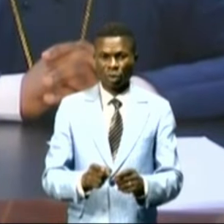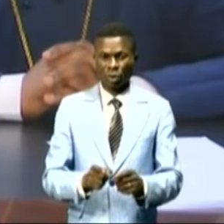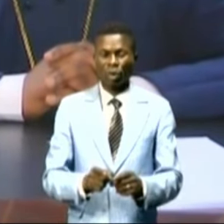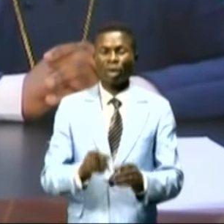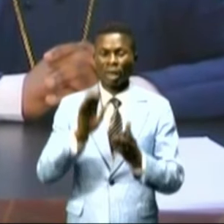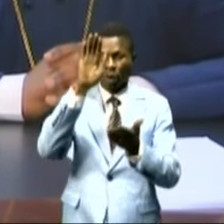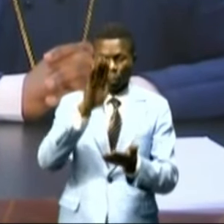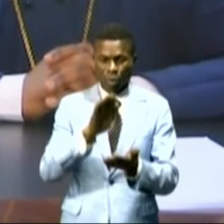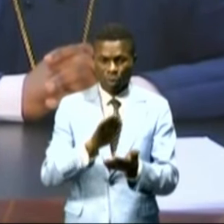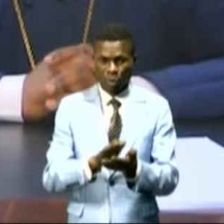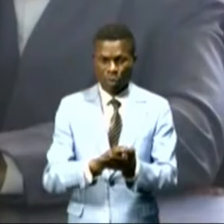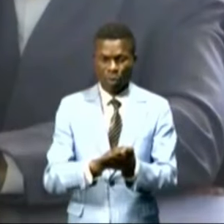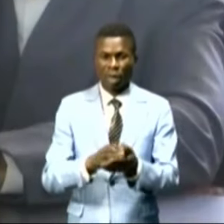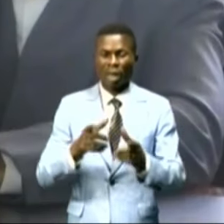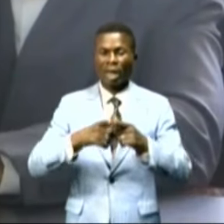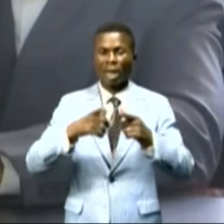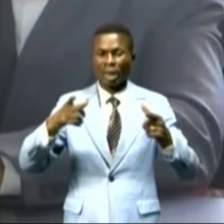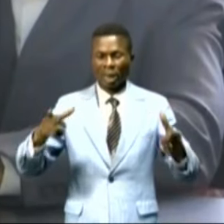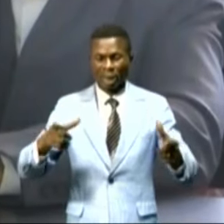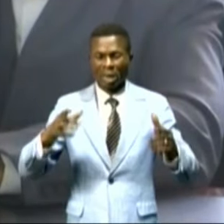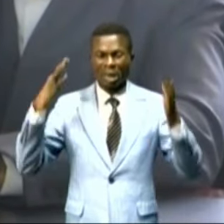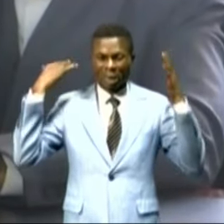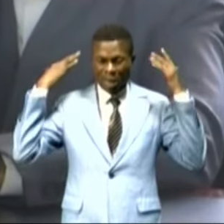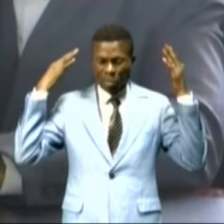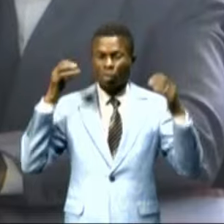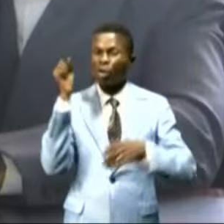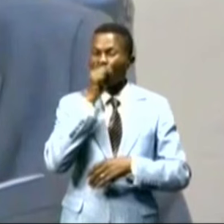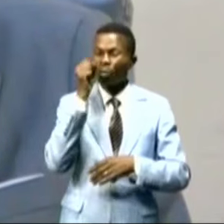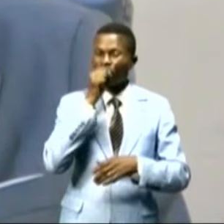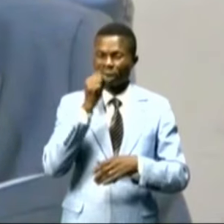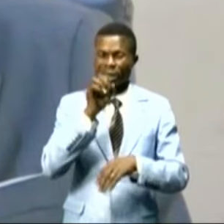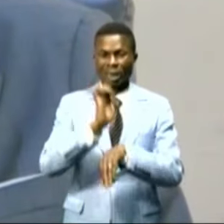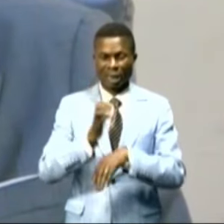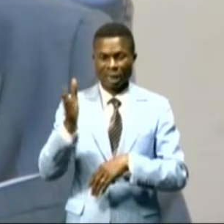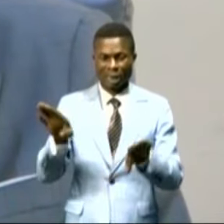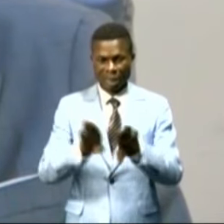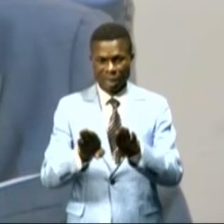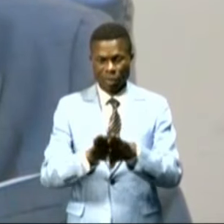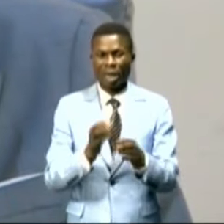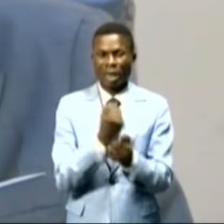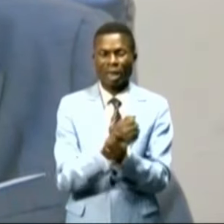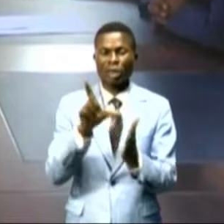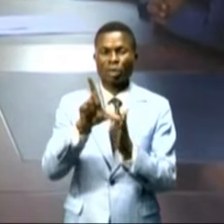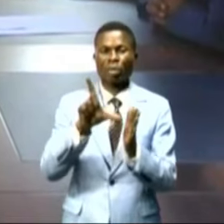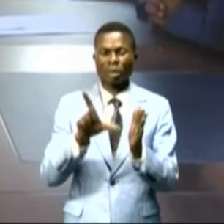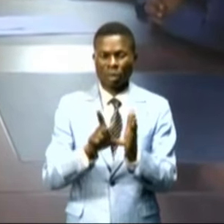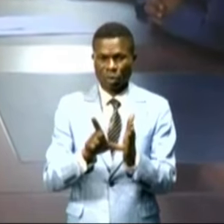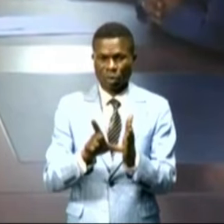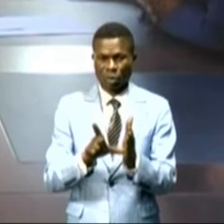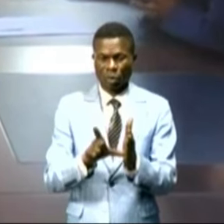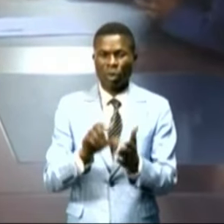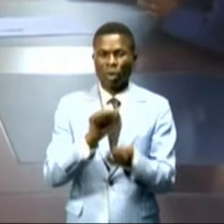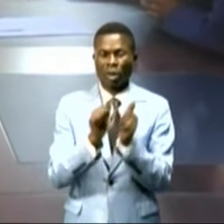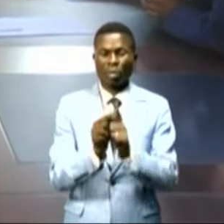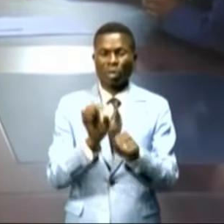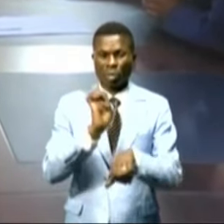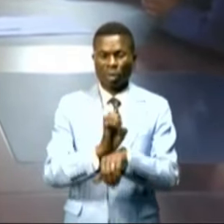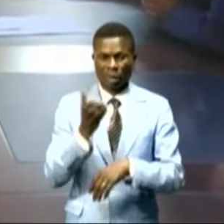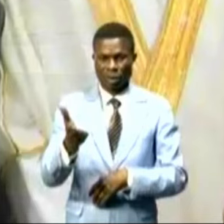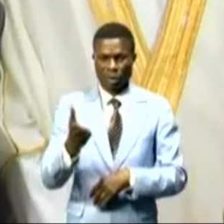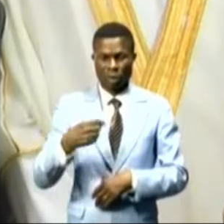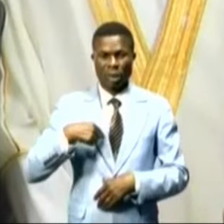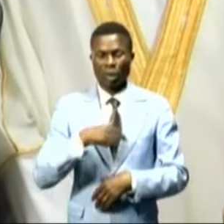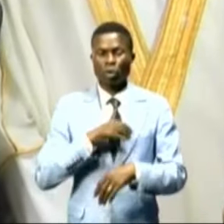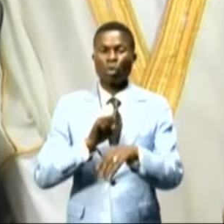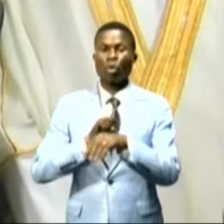réduction de volume, la nuisance sonore et le respect des textes qui réglementent le domaine religieux. Nous allons